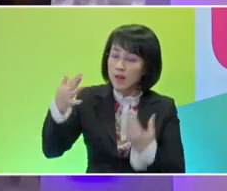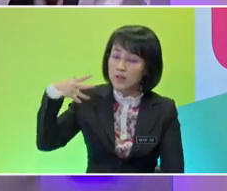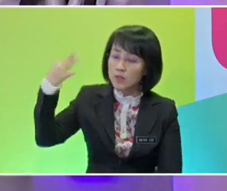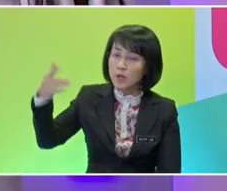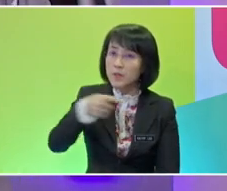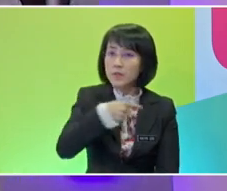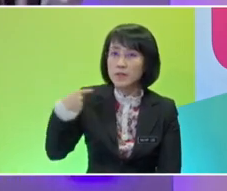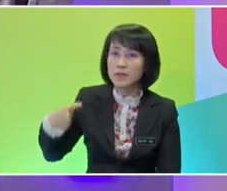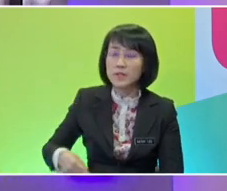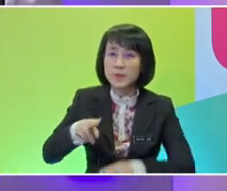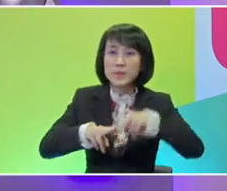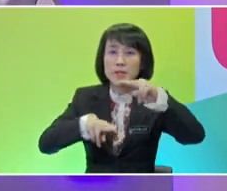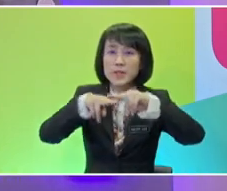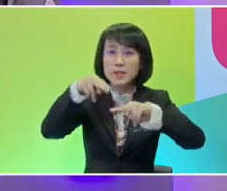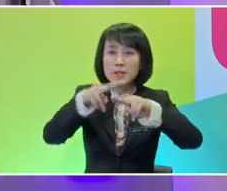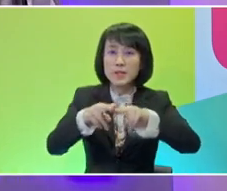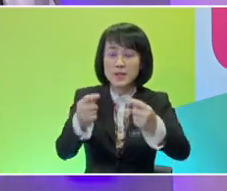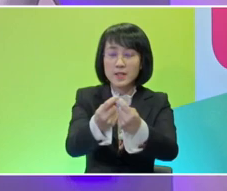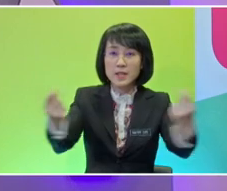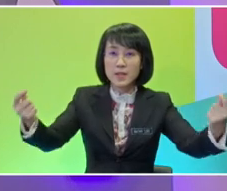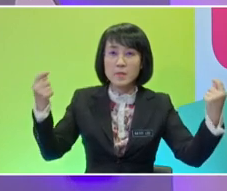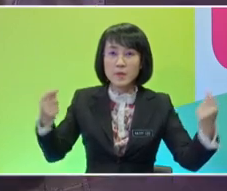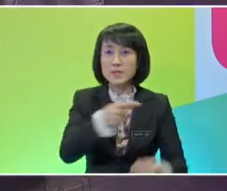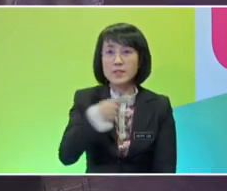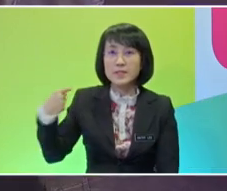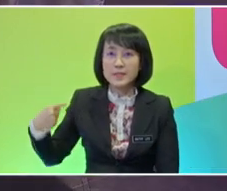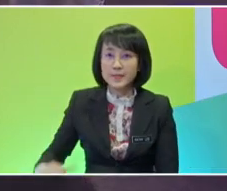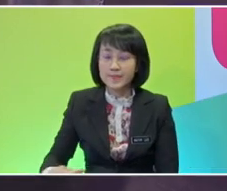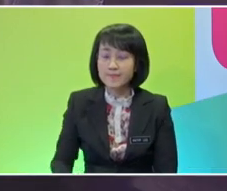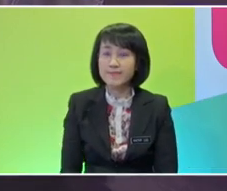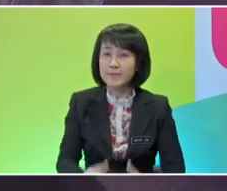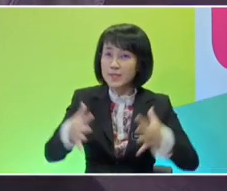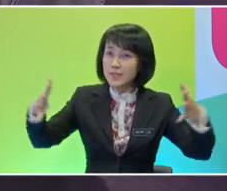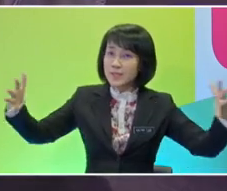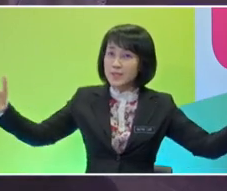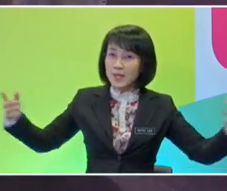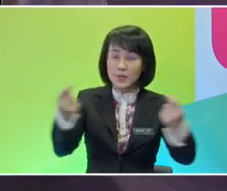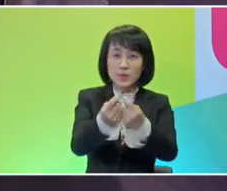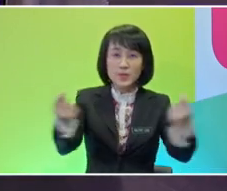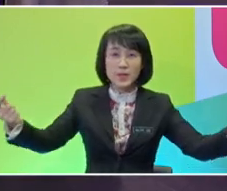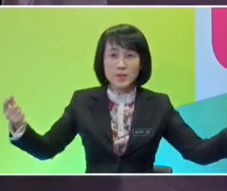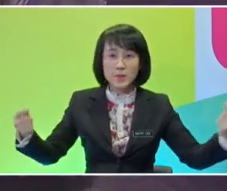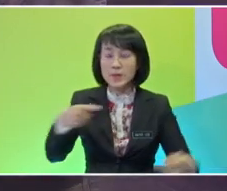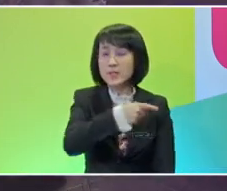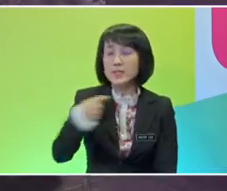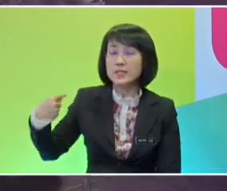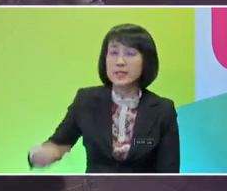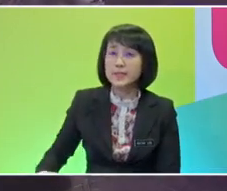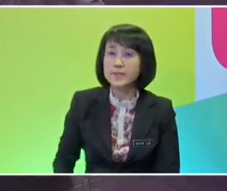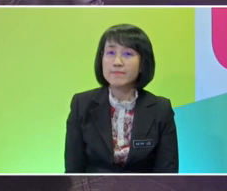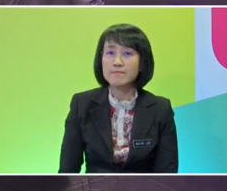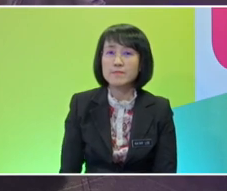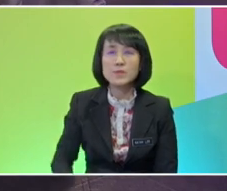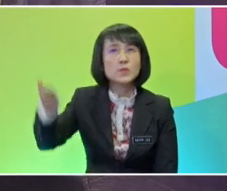tembok Cina yang hari ini kita boleh lihat daripada angkasa besar dan bagaimana takdir teknologi